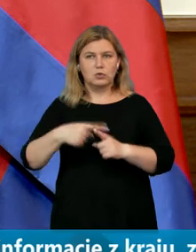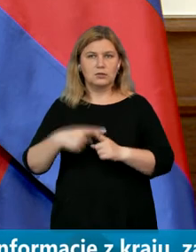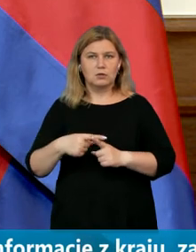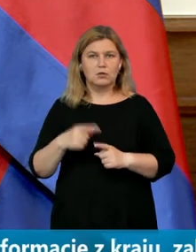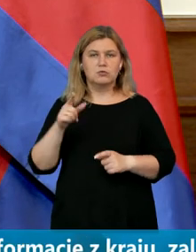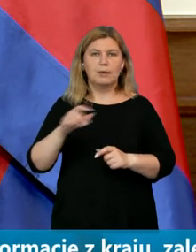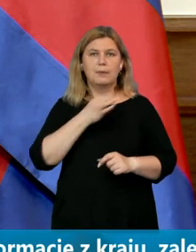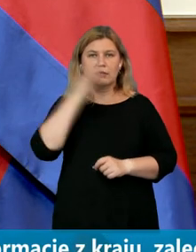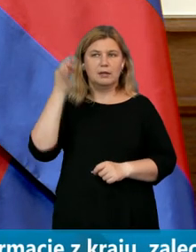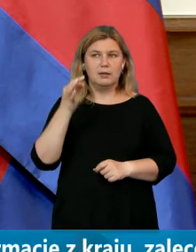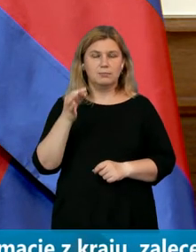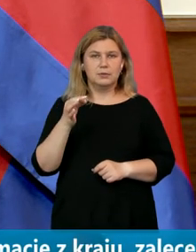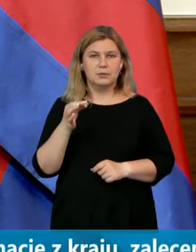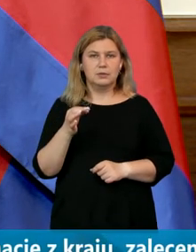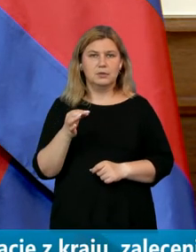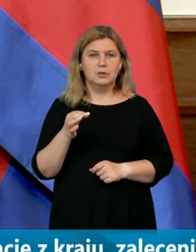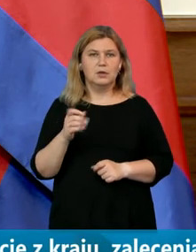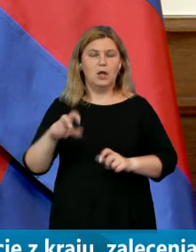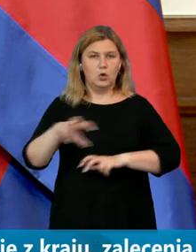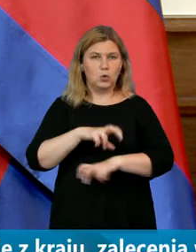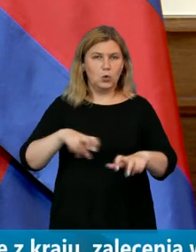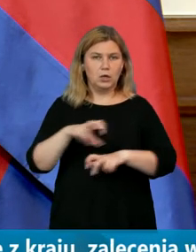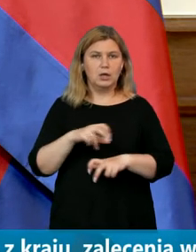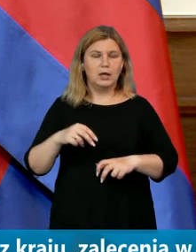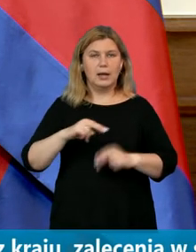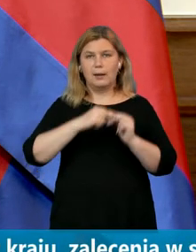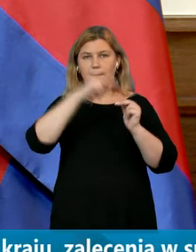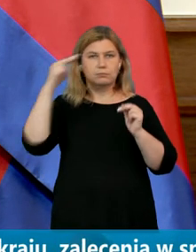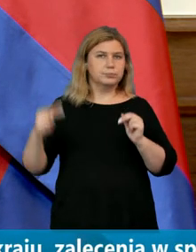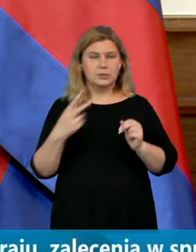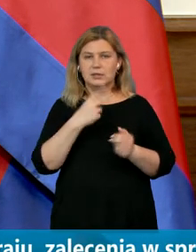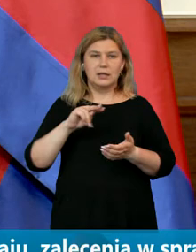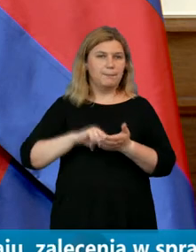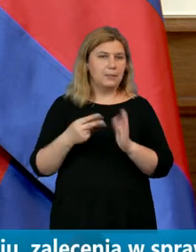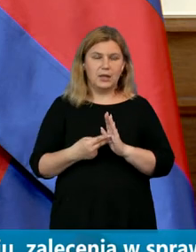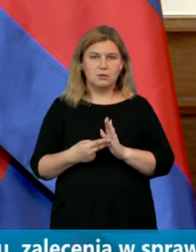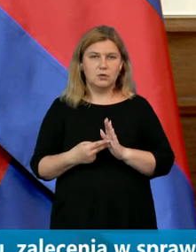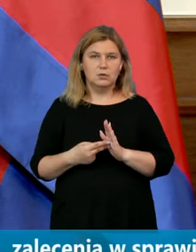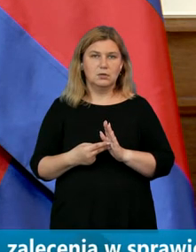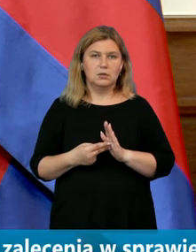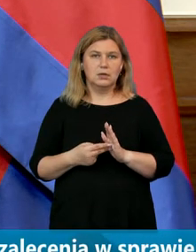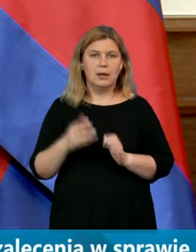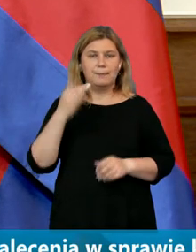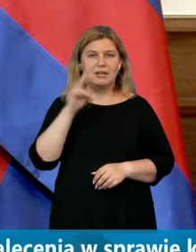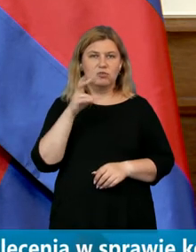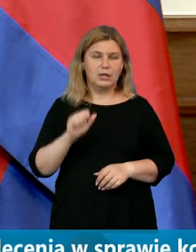to usprawni trochę ruch. Natomiast kładki nie planujemy przy Mieszka